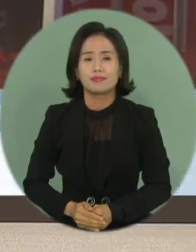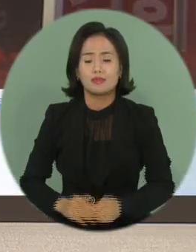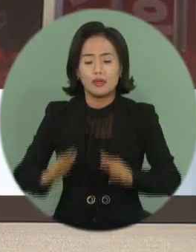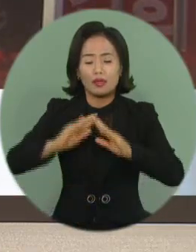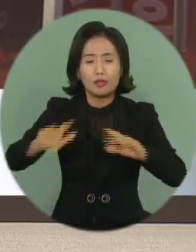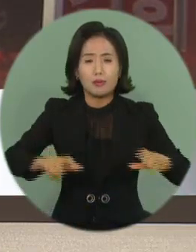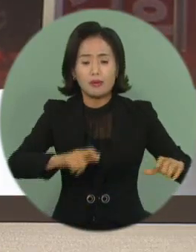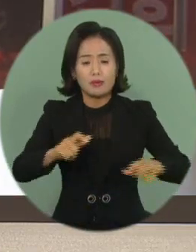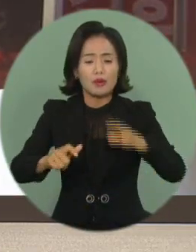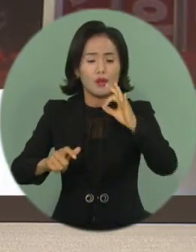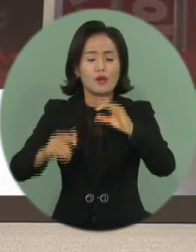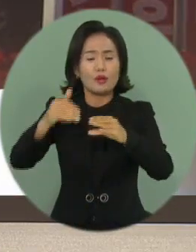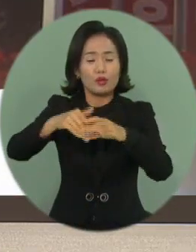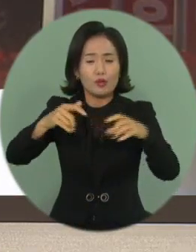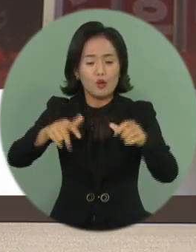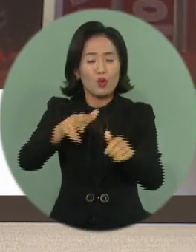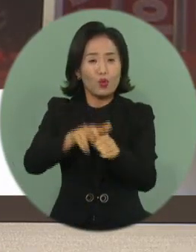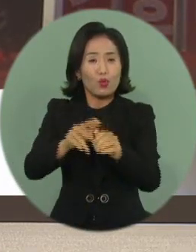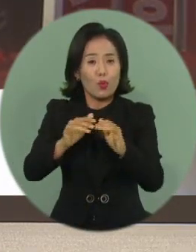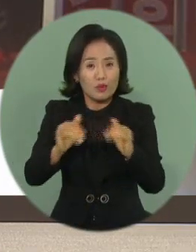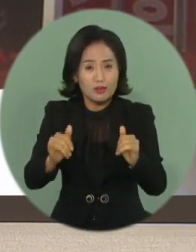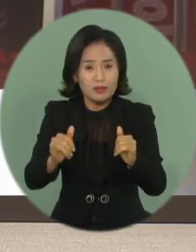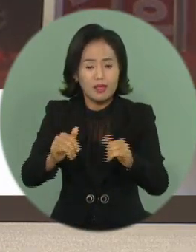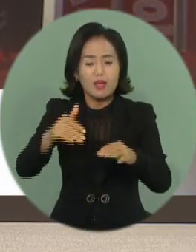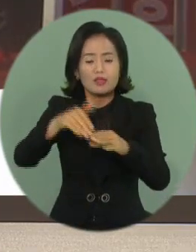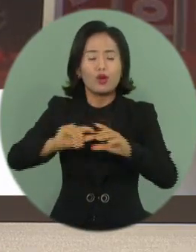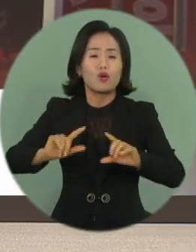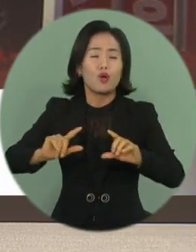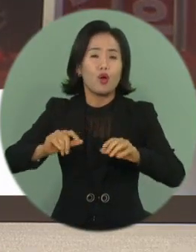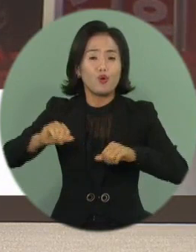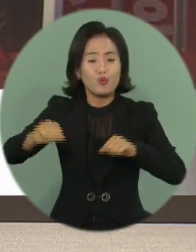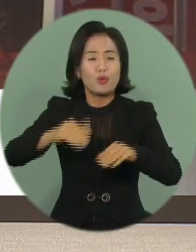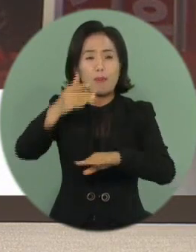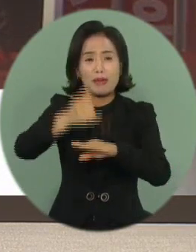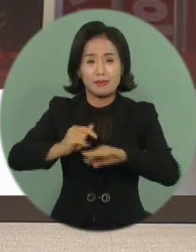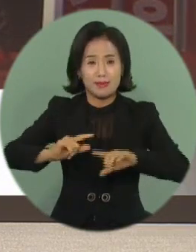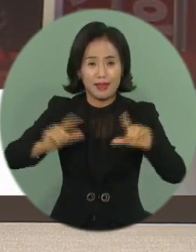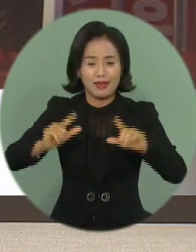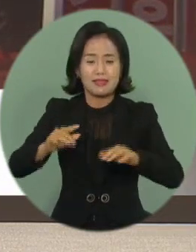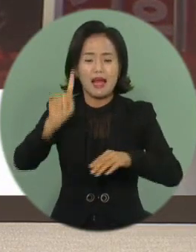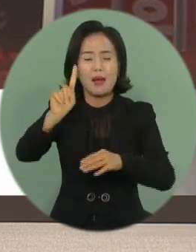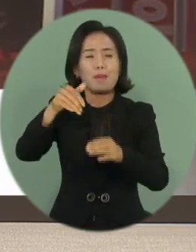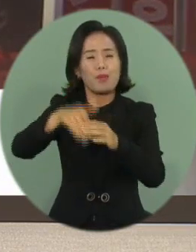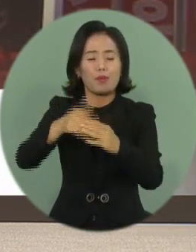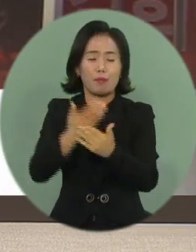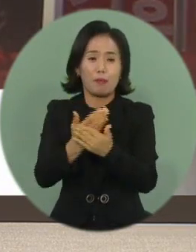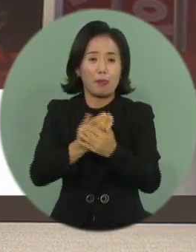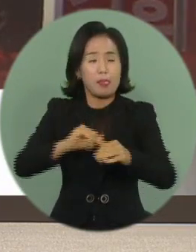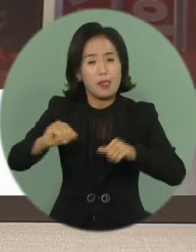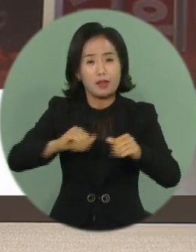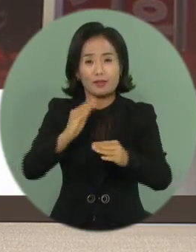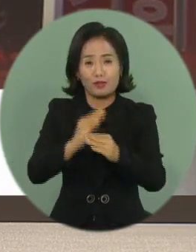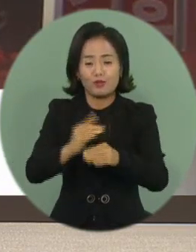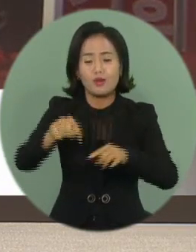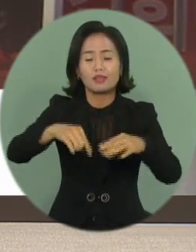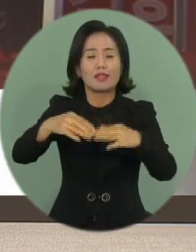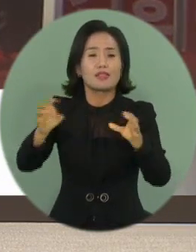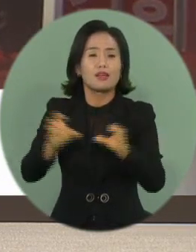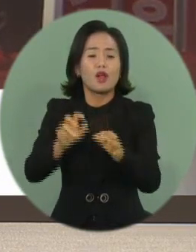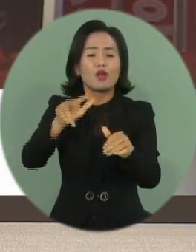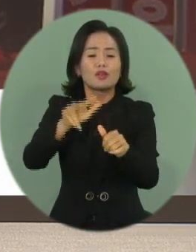전남 지역 10개 선거구의 후보들도 선거운동 마지막 날까지 혼신의 힘을 다해 한 표를 호소했습니다. 각